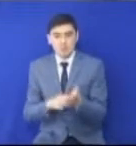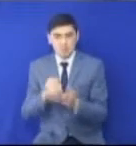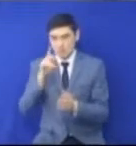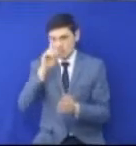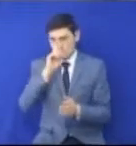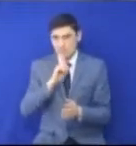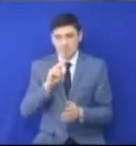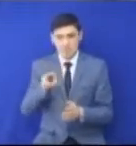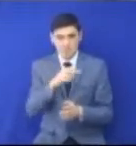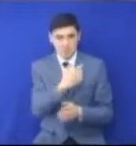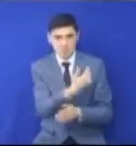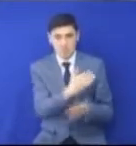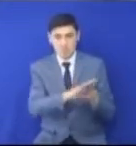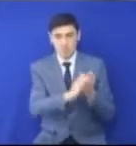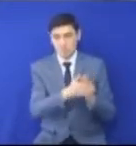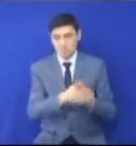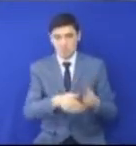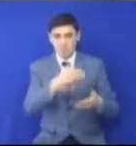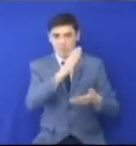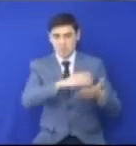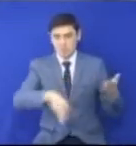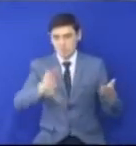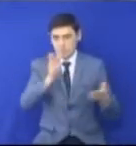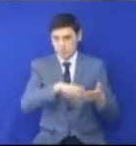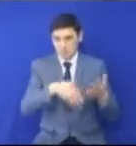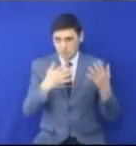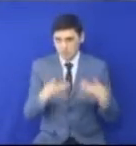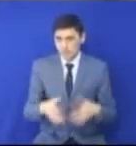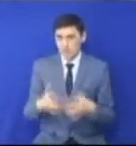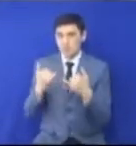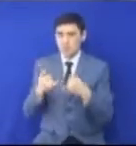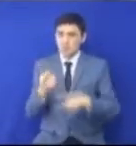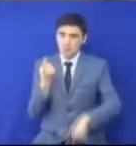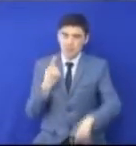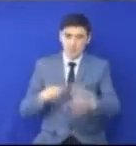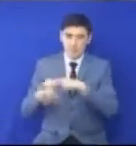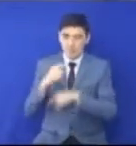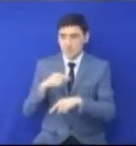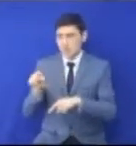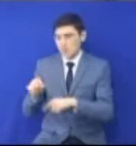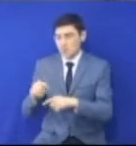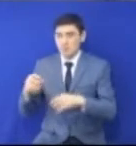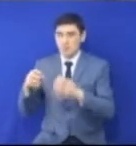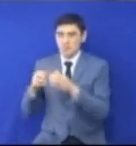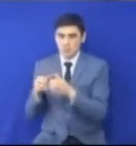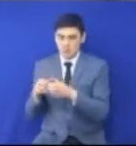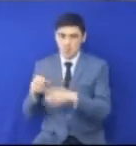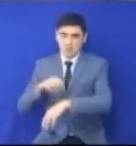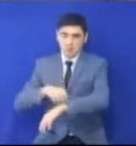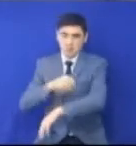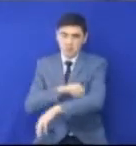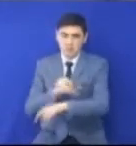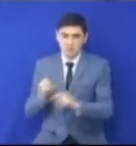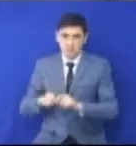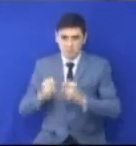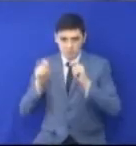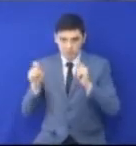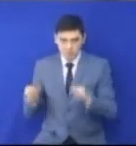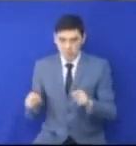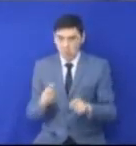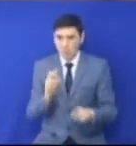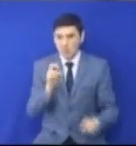шарт бұзылды. Қазір 100% үлесі қайта үкіметтің үлесінде. Ары қарай